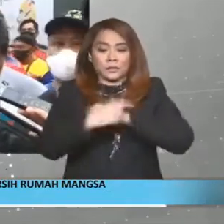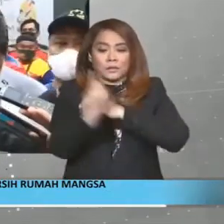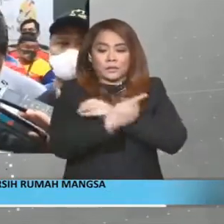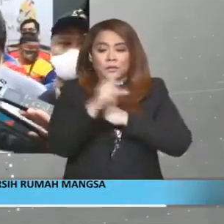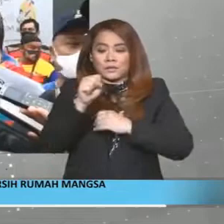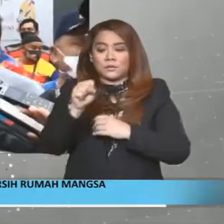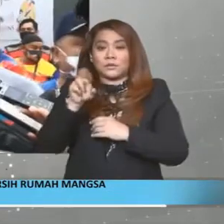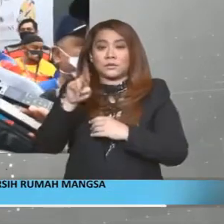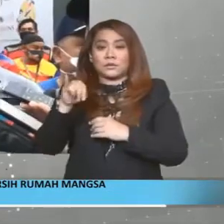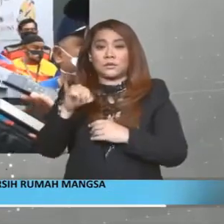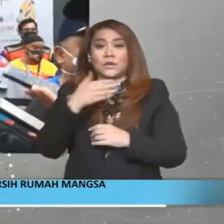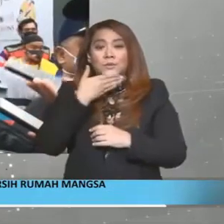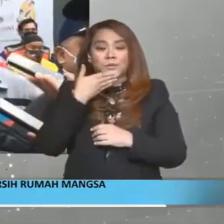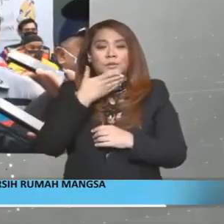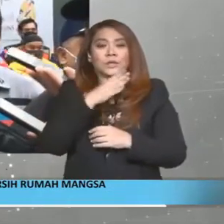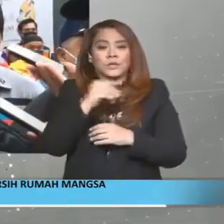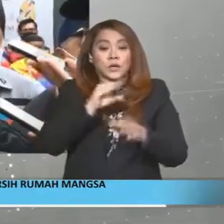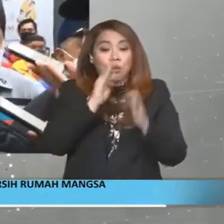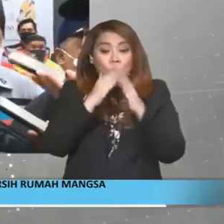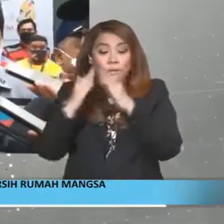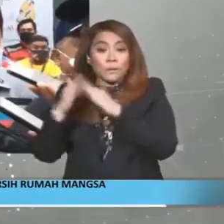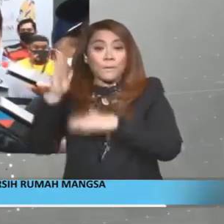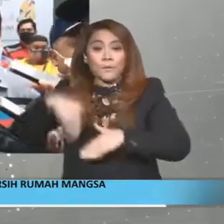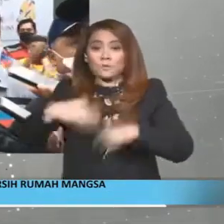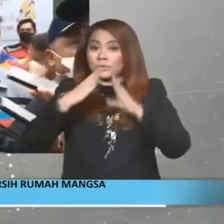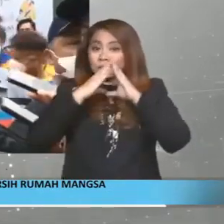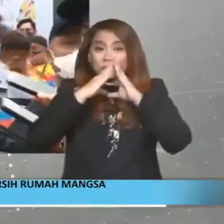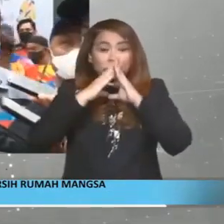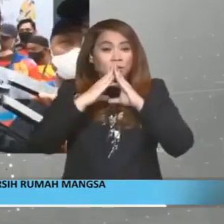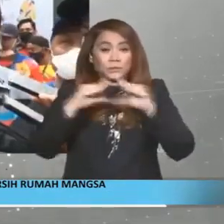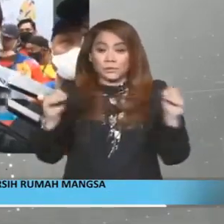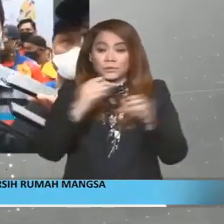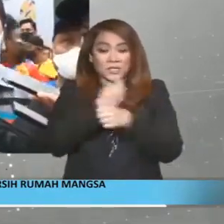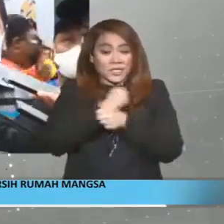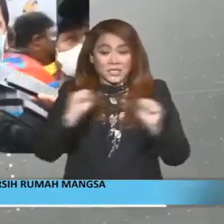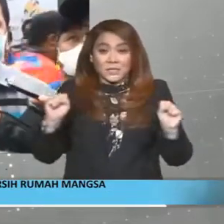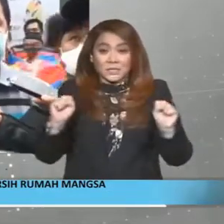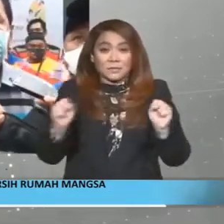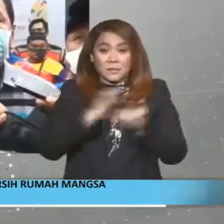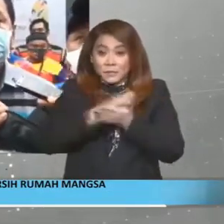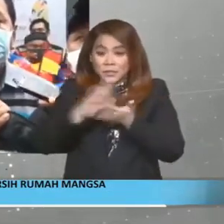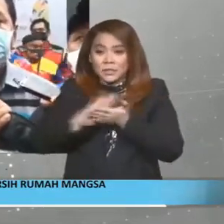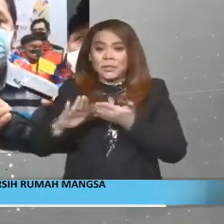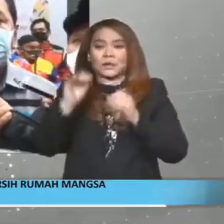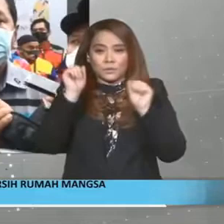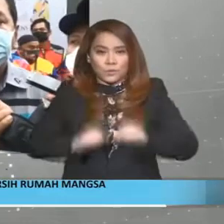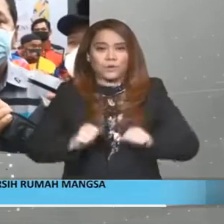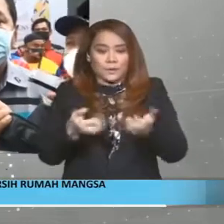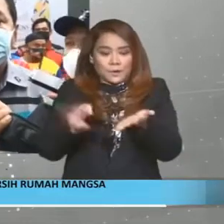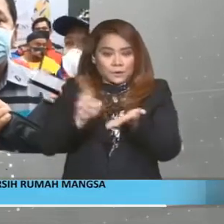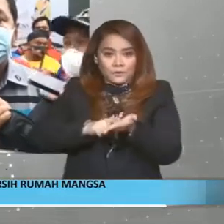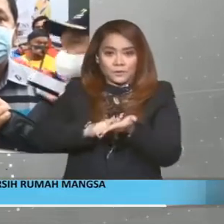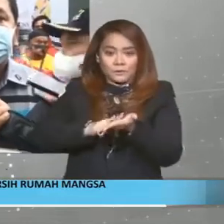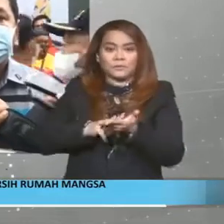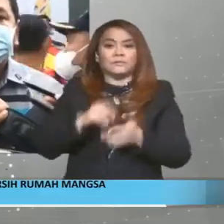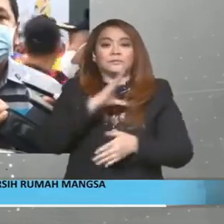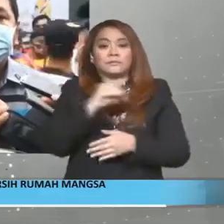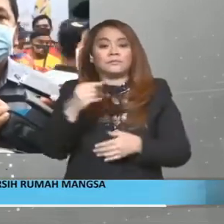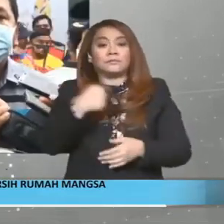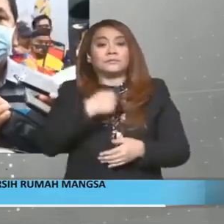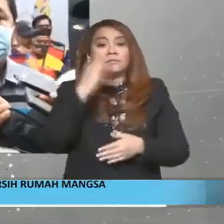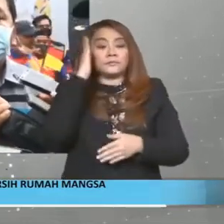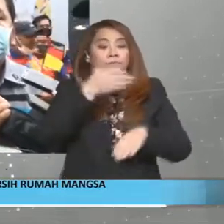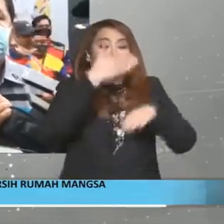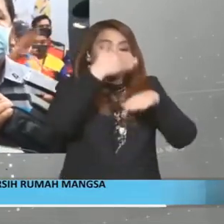1000D jadi rumah-rumah yang masih belum siap belum dapat dipulihkan itu meski boleh mendaftar dan saya akan